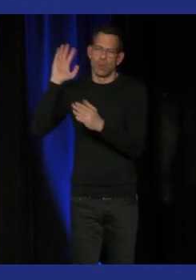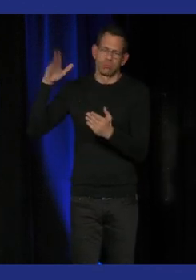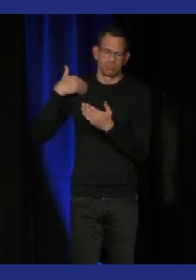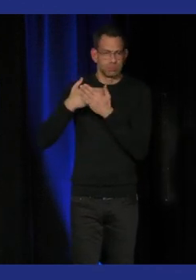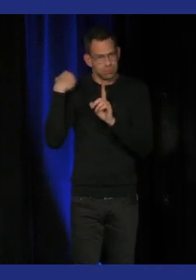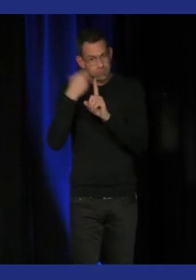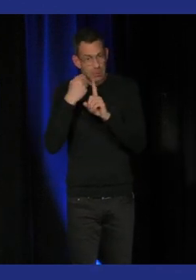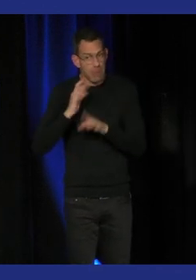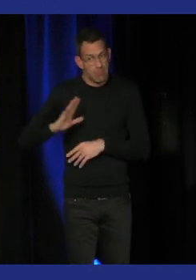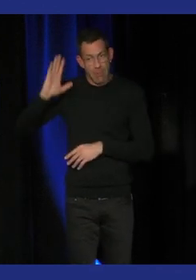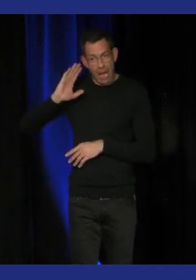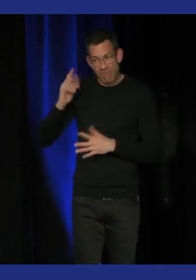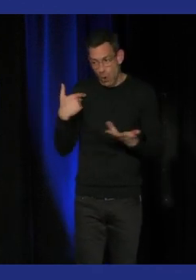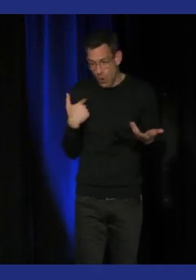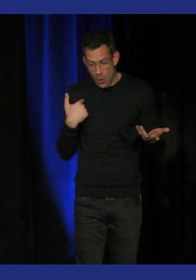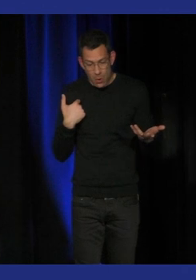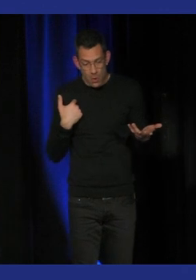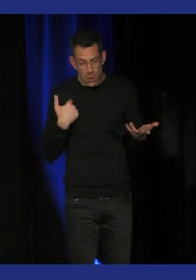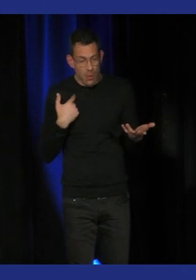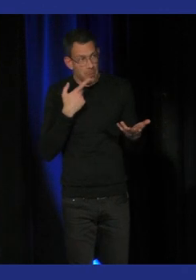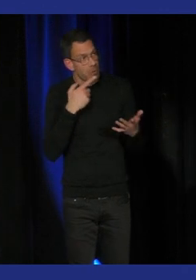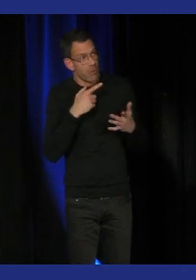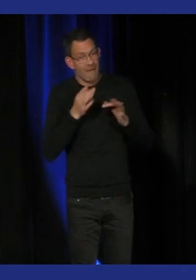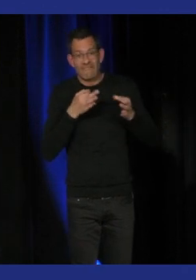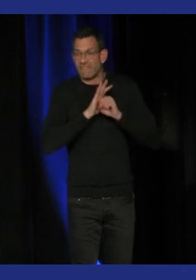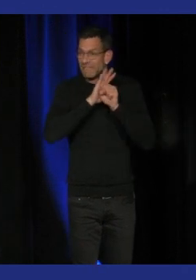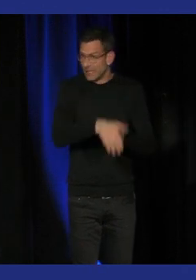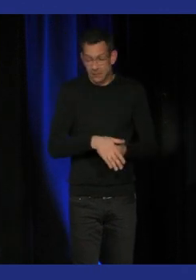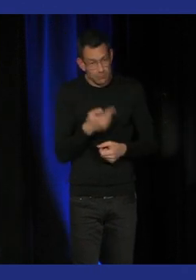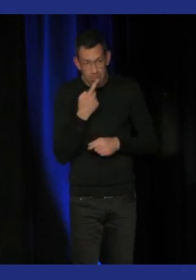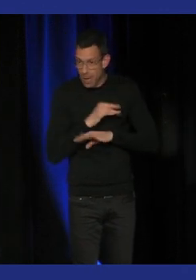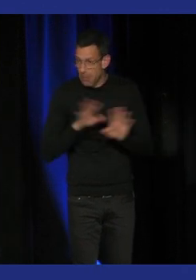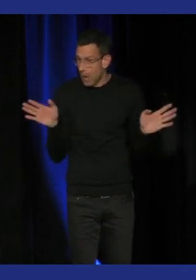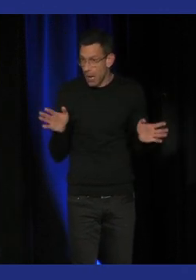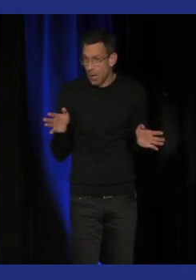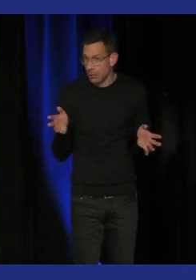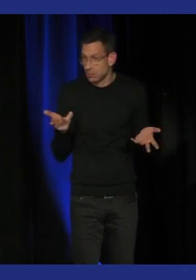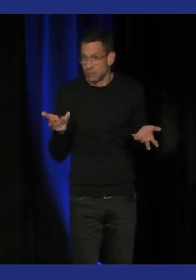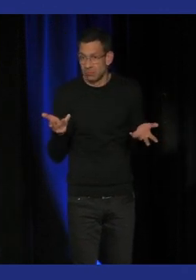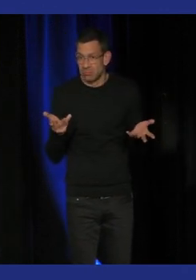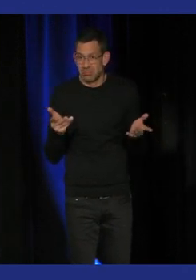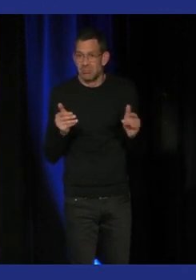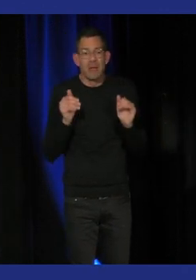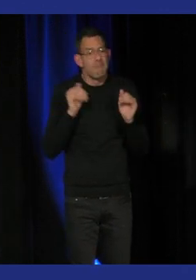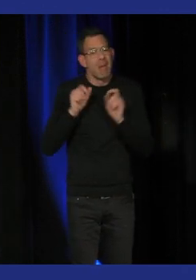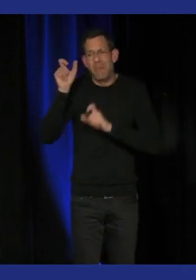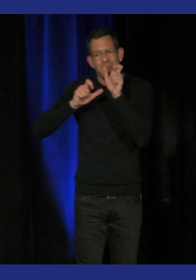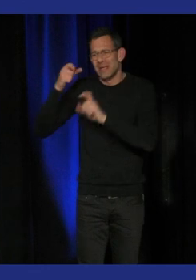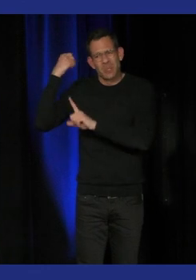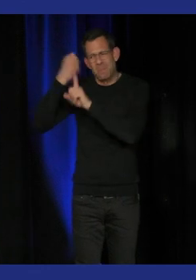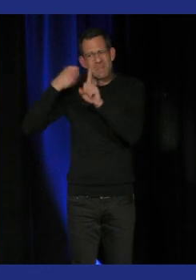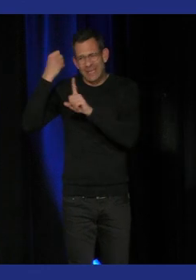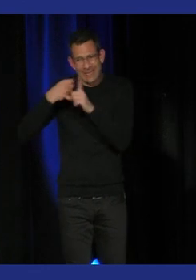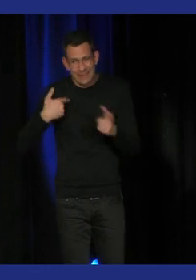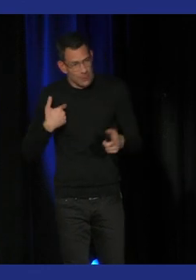on ne parlait pas du tout de validisme, voilà, c'était pas du tout même chez les militantes et les militants,